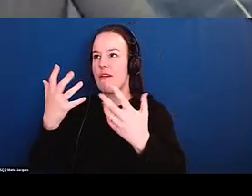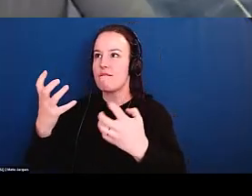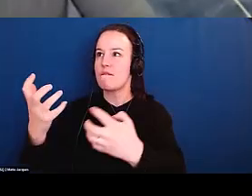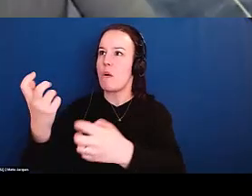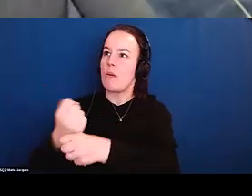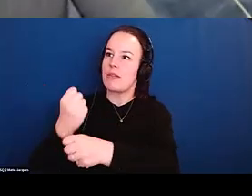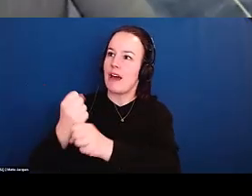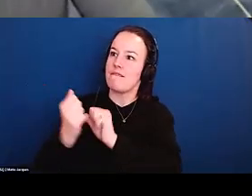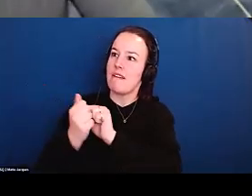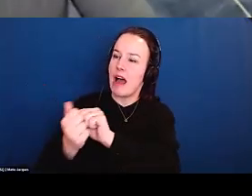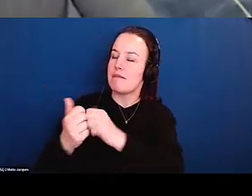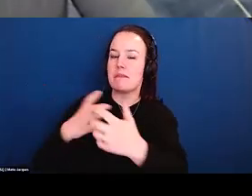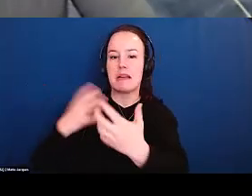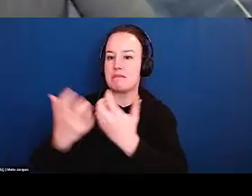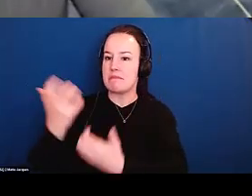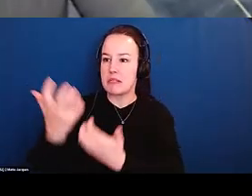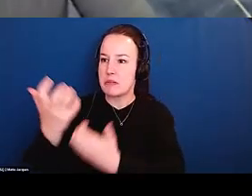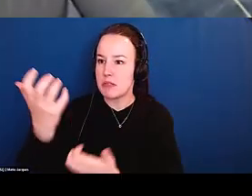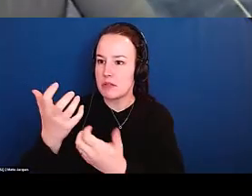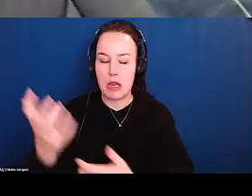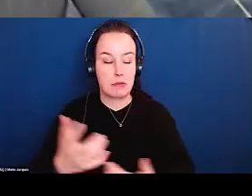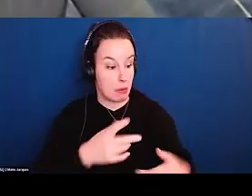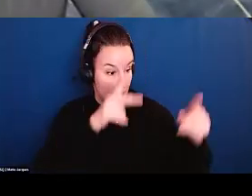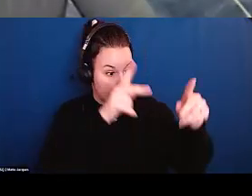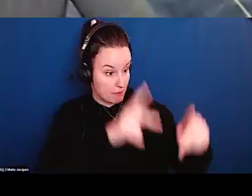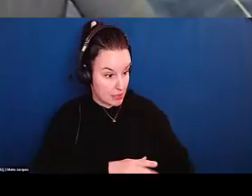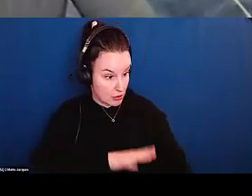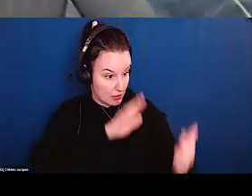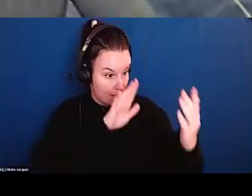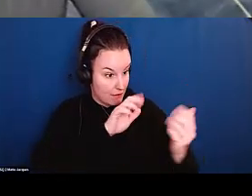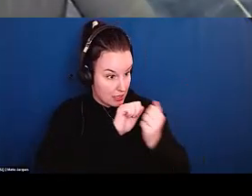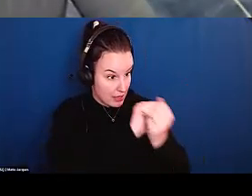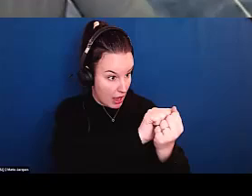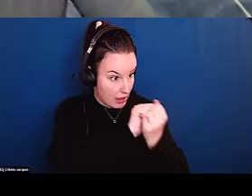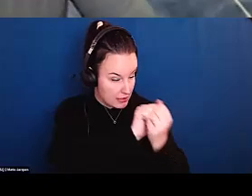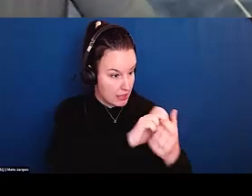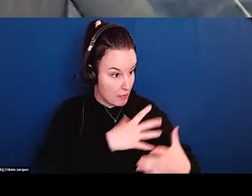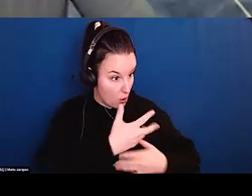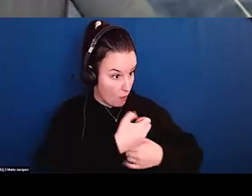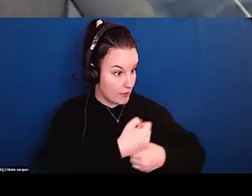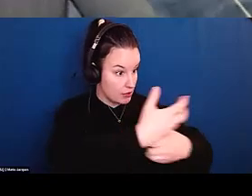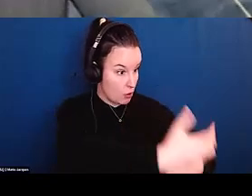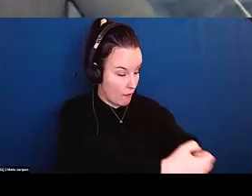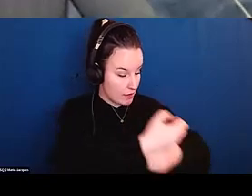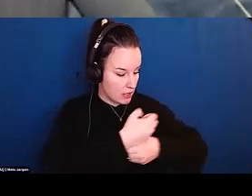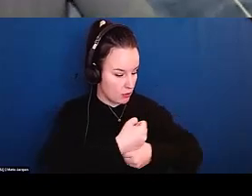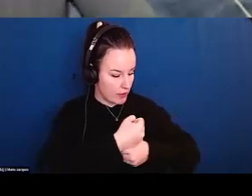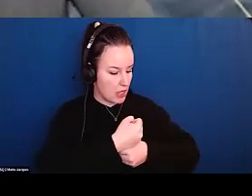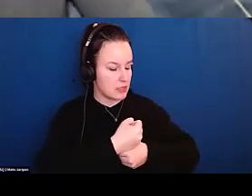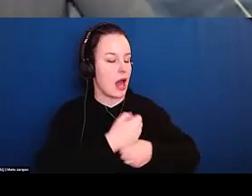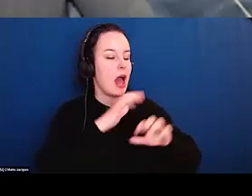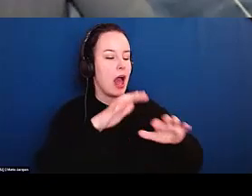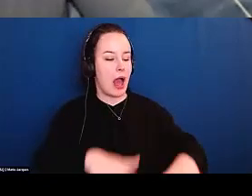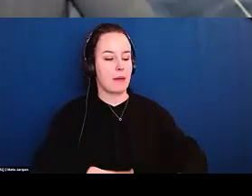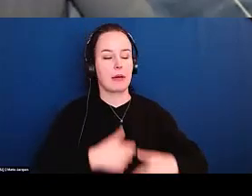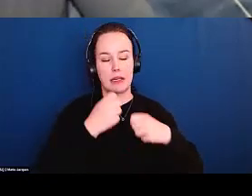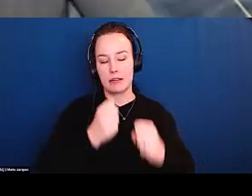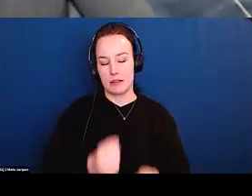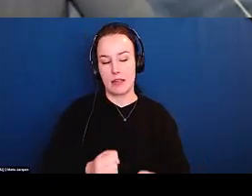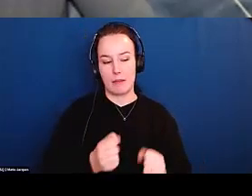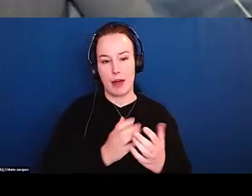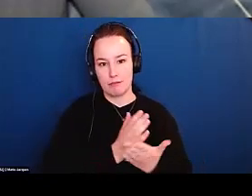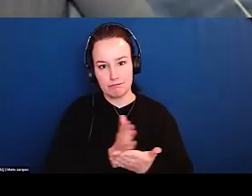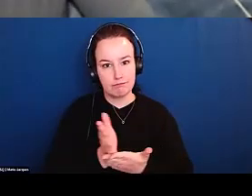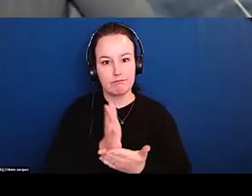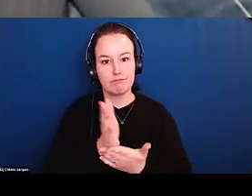mais on arrive à trouver des solutions avec la personne lorsqu'on arrive à cet état de confiance, cette relation de confiance dans les soins.